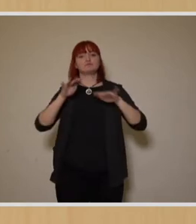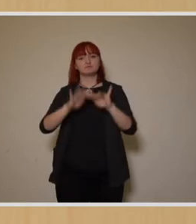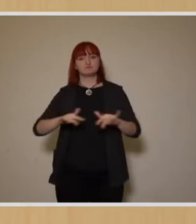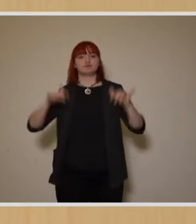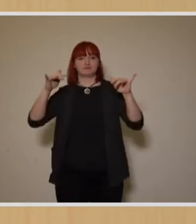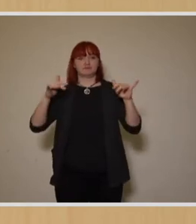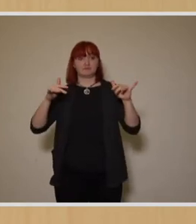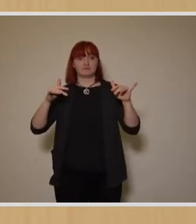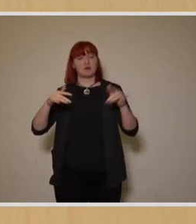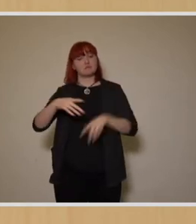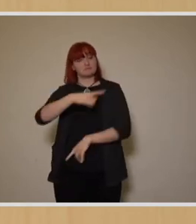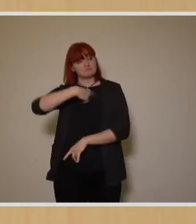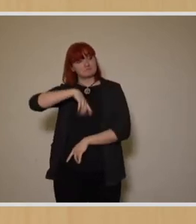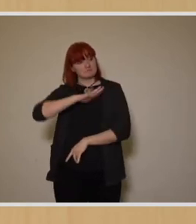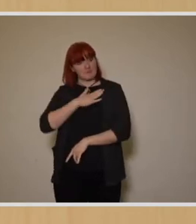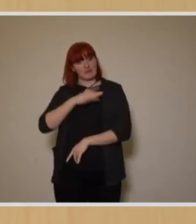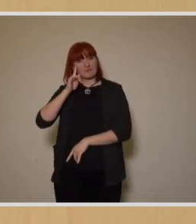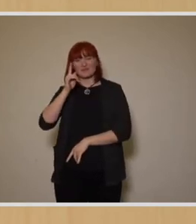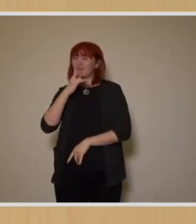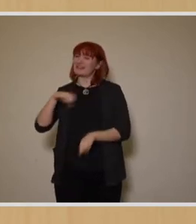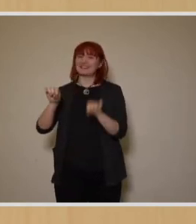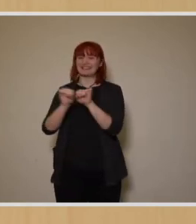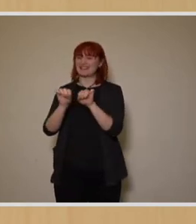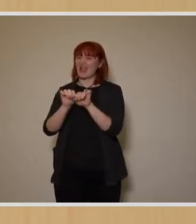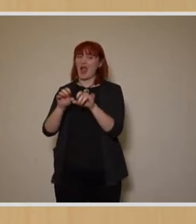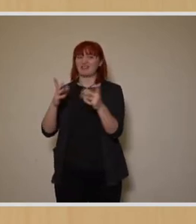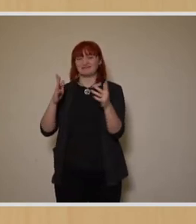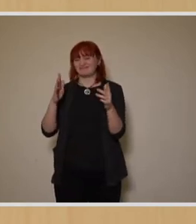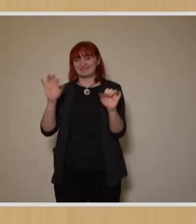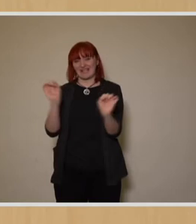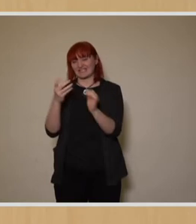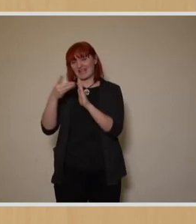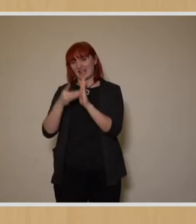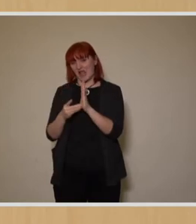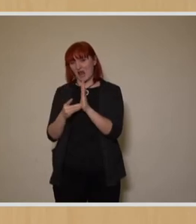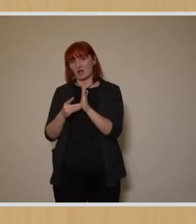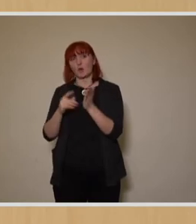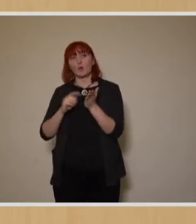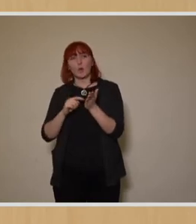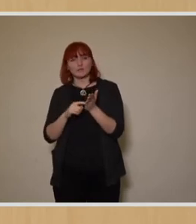kann in unserer Ansicht nach nicht digital stattfinden, weil ganz bestimmte